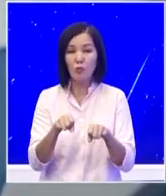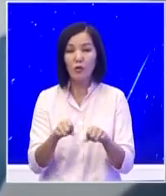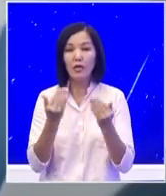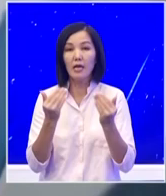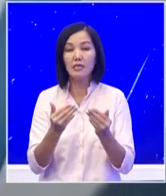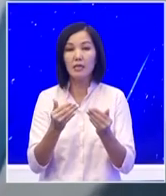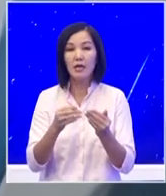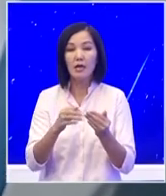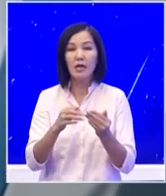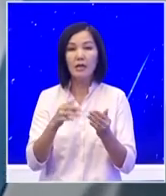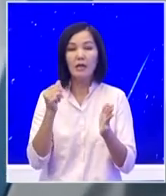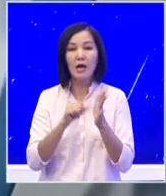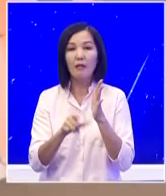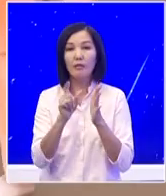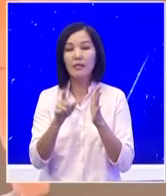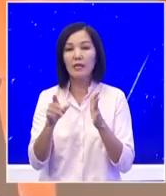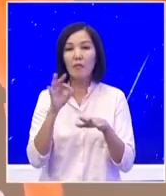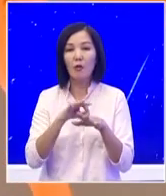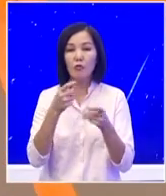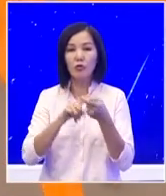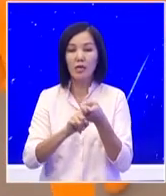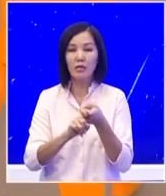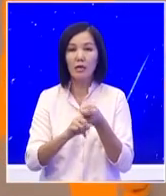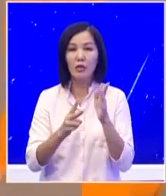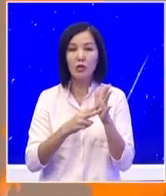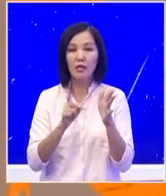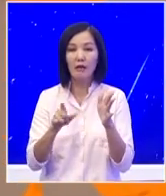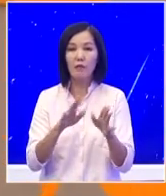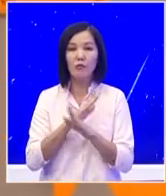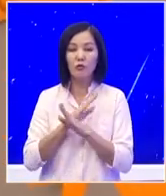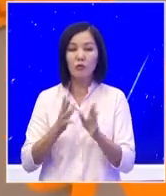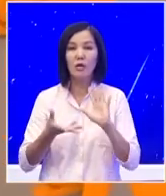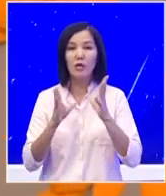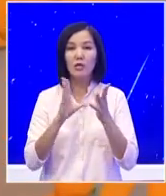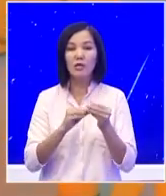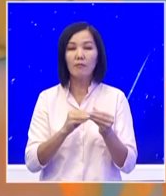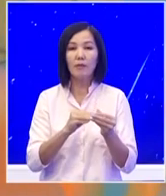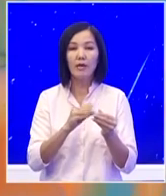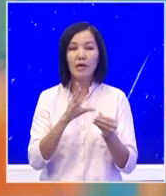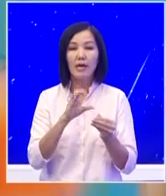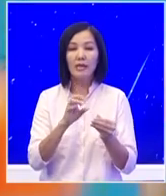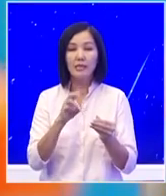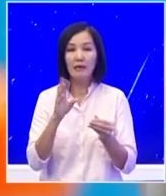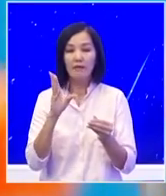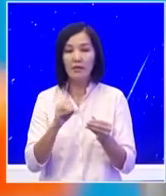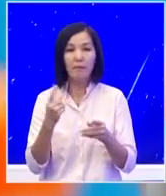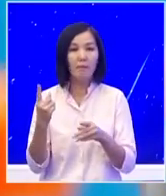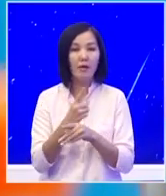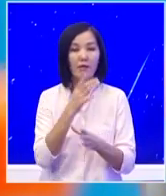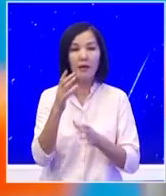бұл елде 60 адам осы дертке шалдыққан, жетеуі көз жұмды. Жалпы SFTS вирусы әлемде алғаш